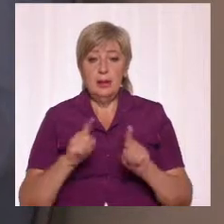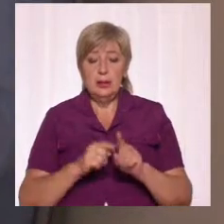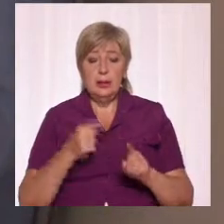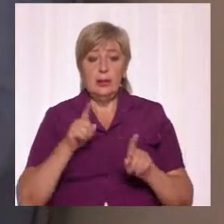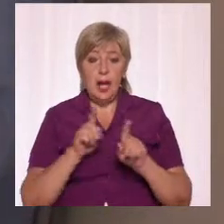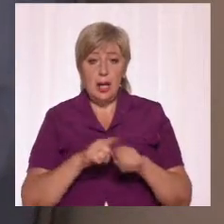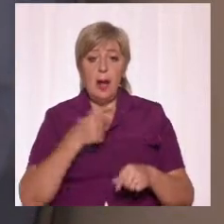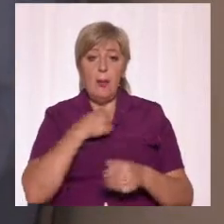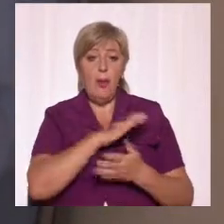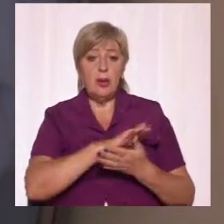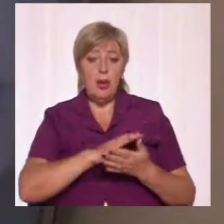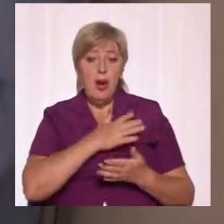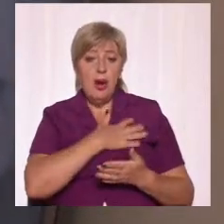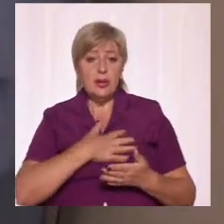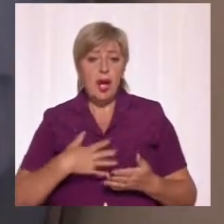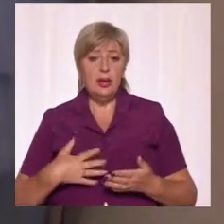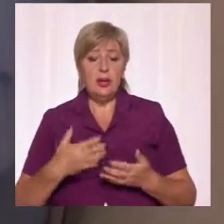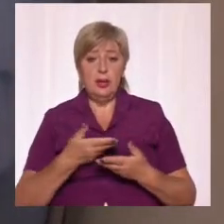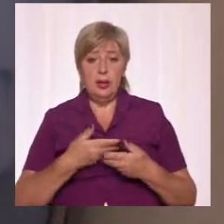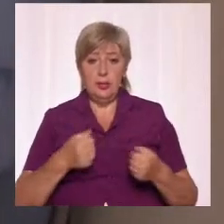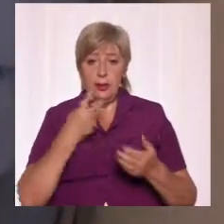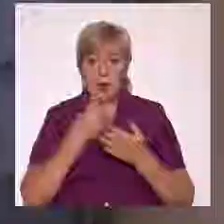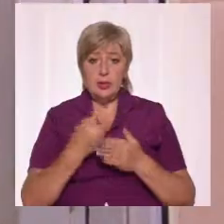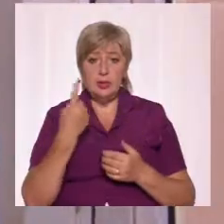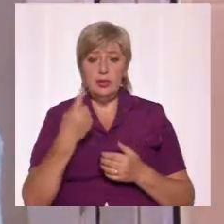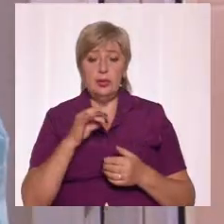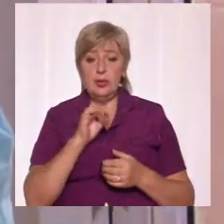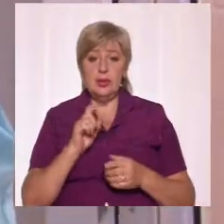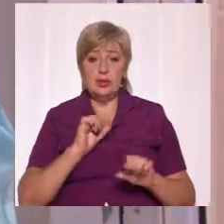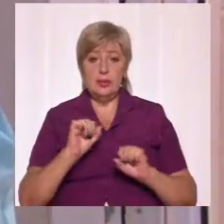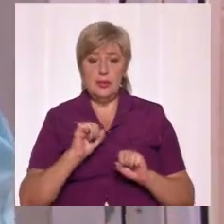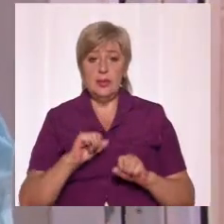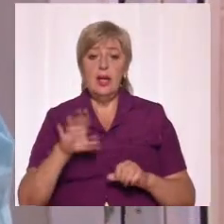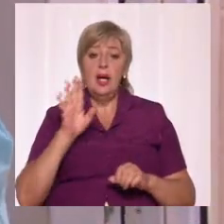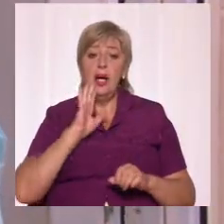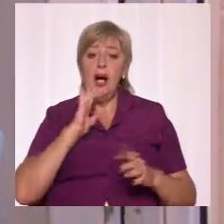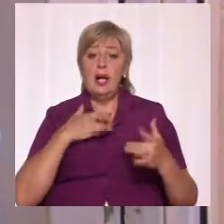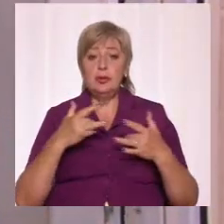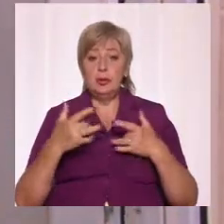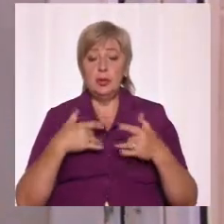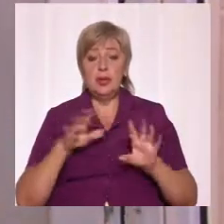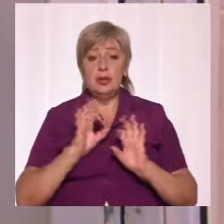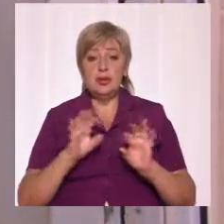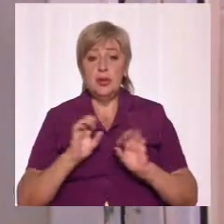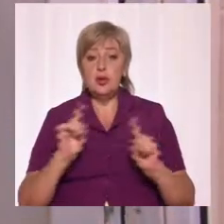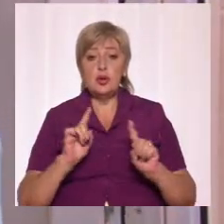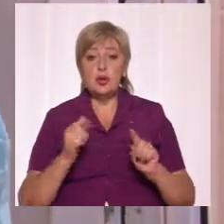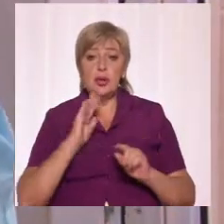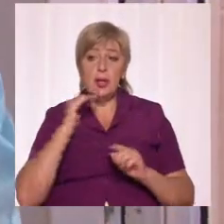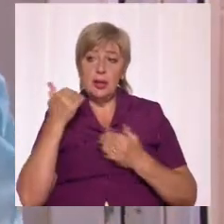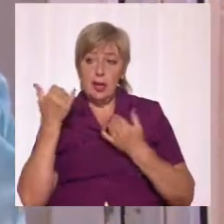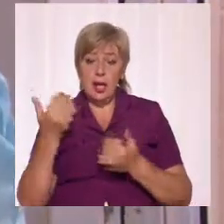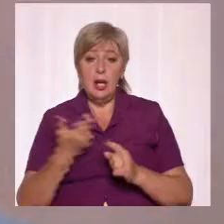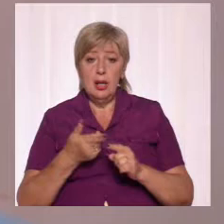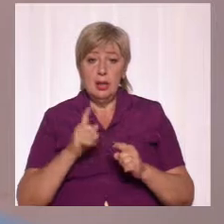бачили вже в одного із командирів. Акторка Ірина Грищенко розповідає, що для неї ця зустріч